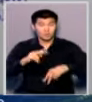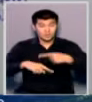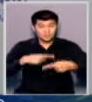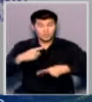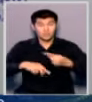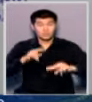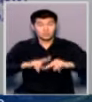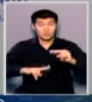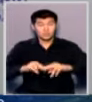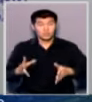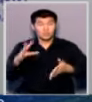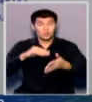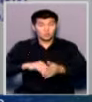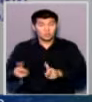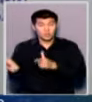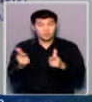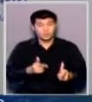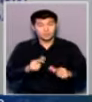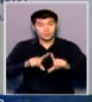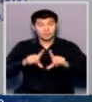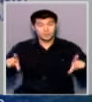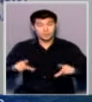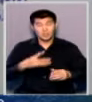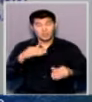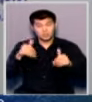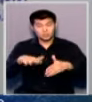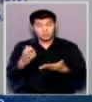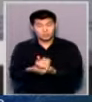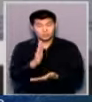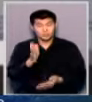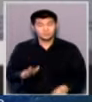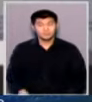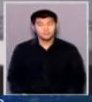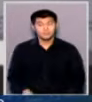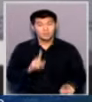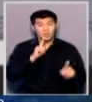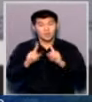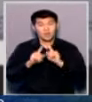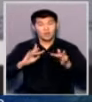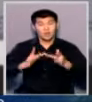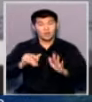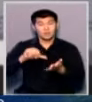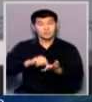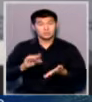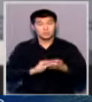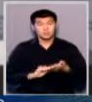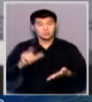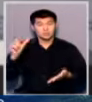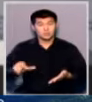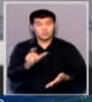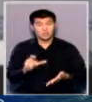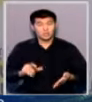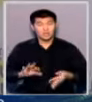арқылы, қосымша орындарды дайындау арқылы да өзінің шешімін тауып отырмыз. Брифингке онлайн қатысқан журналистер мен